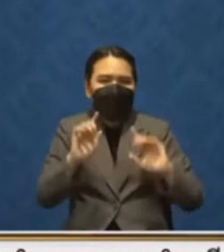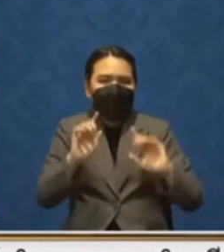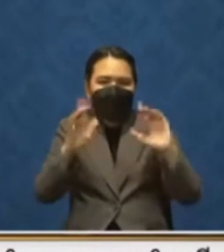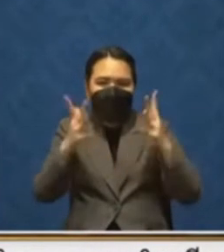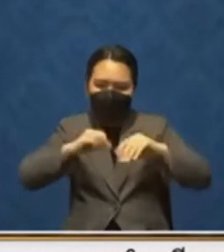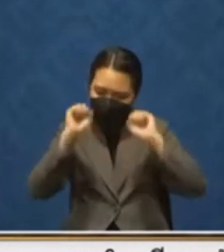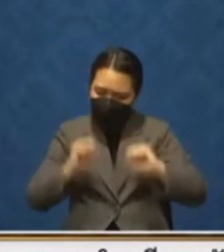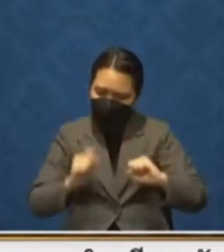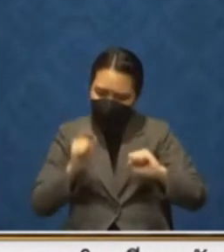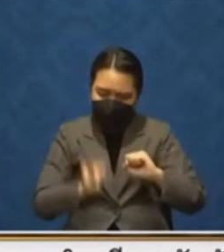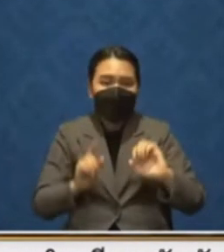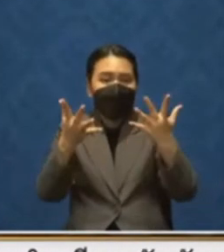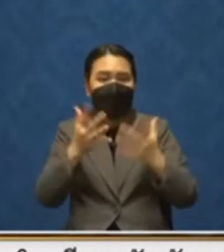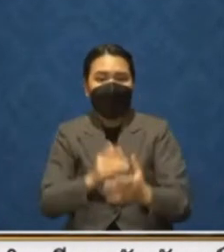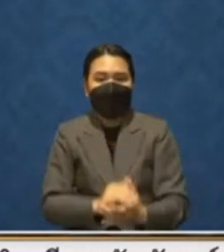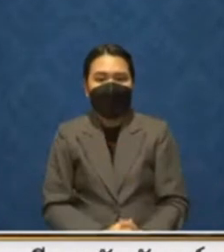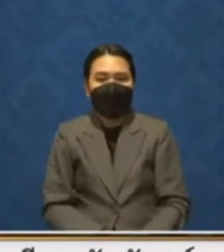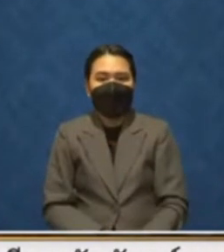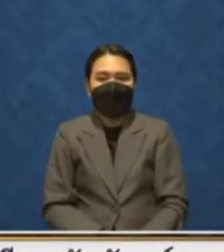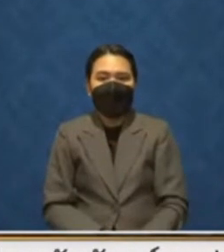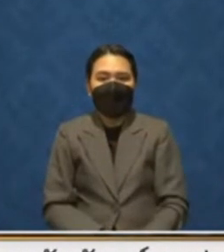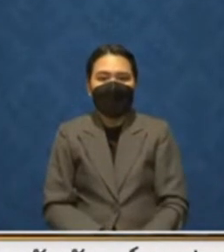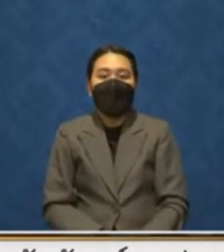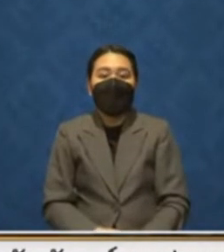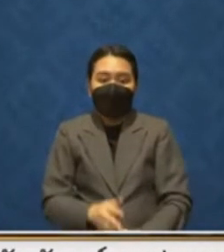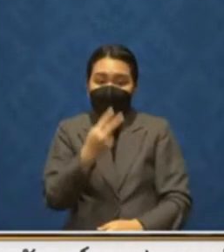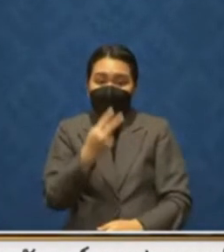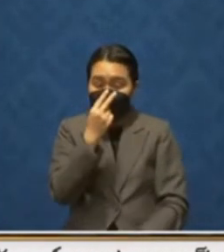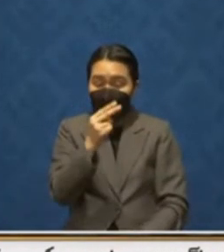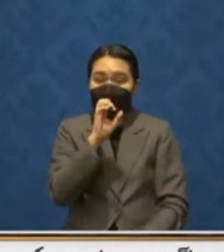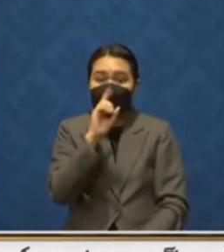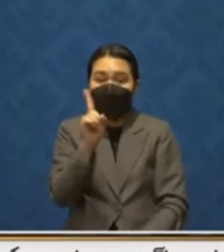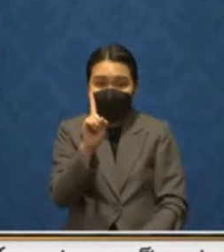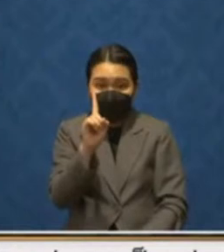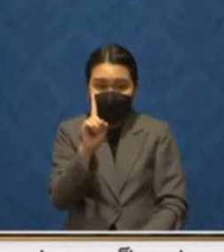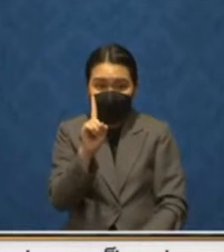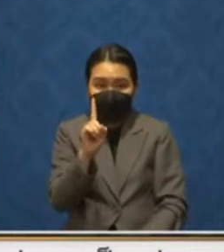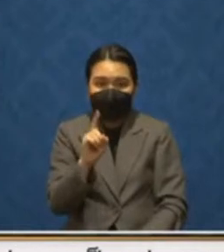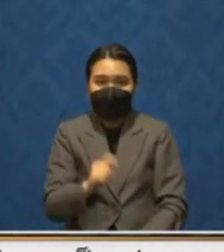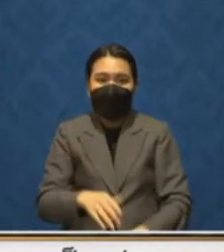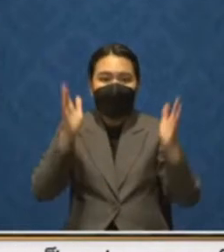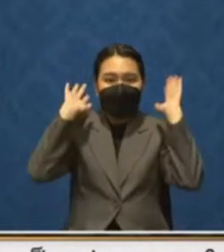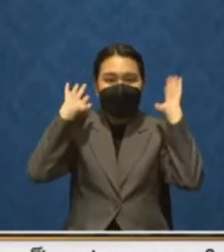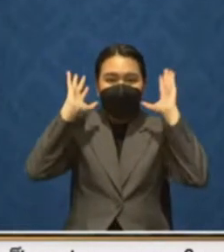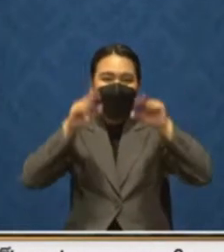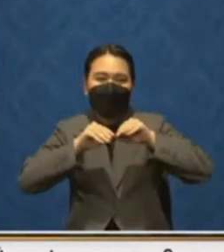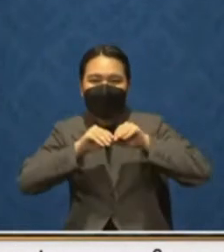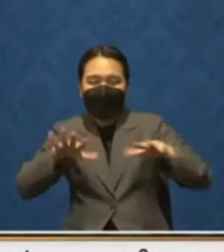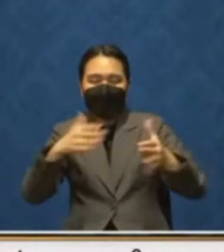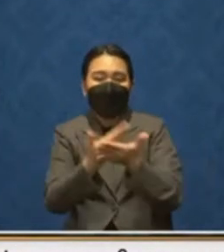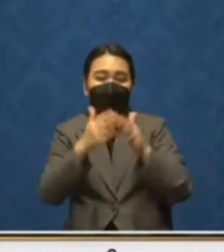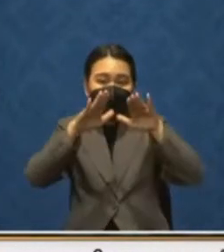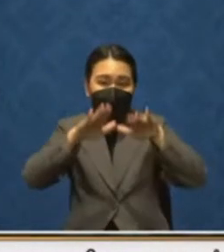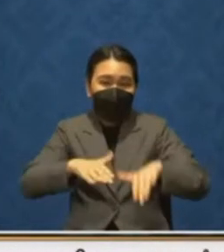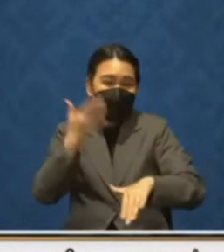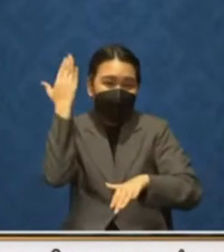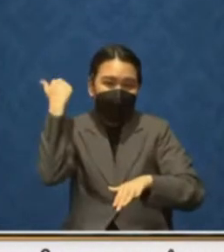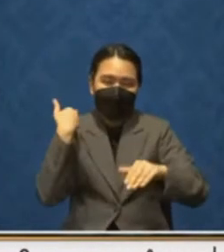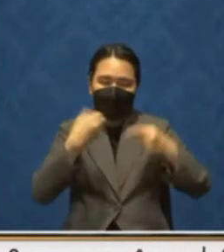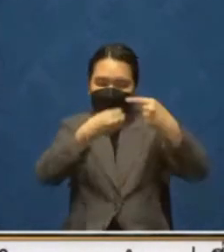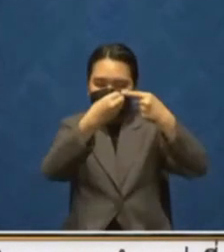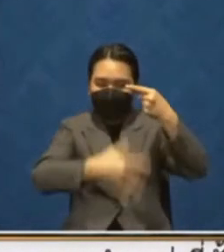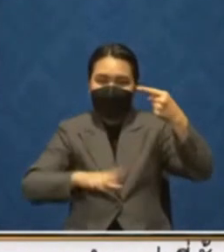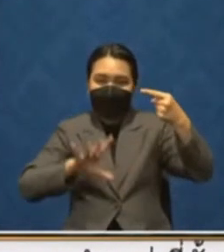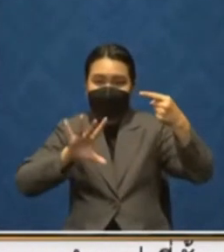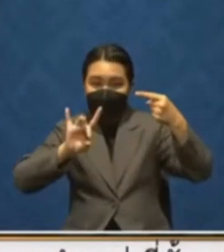ต่อไปท่านประธานไปดูนะครับแต่ท่านบอกว่าจะลดค่าการตลาดตามที่ผมบอกเมื่อตะกี้เนี่ยที่ไปดู 8ข้อที่มีไอ้เต๋า